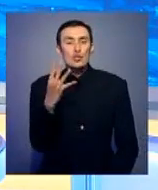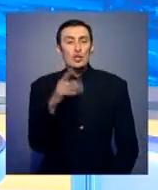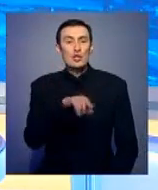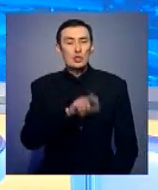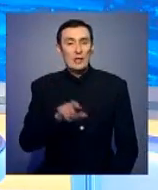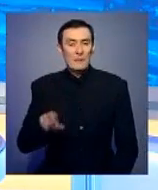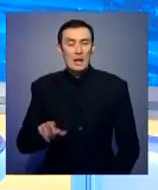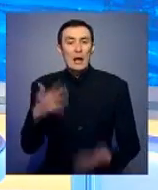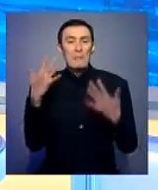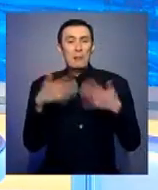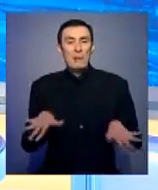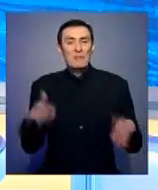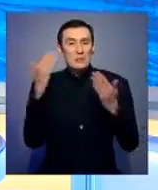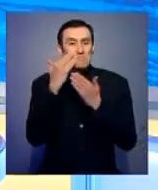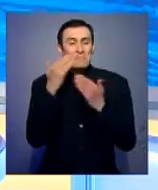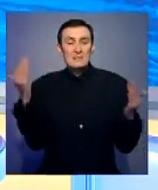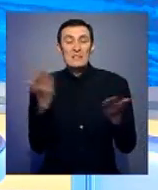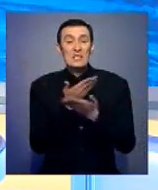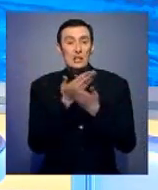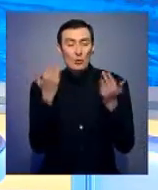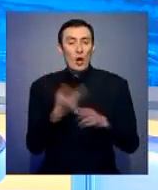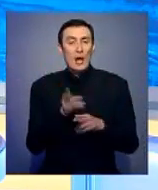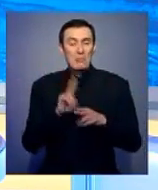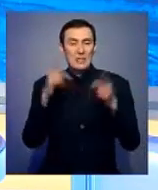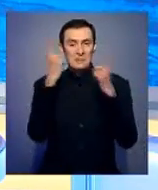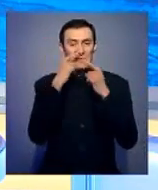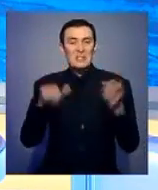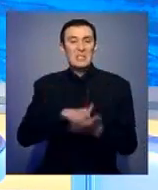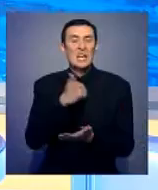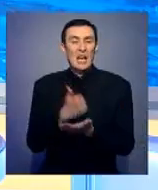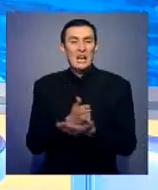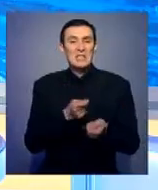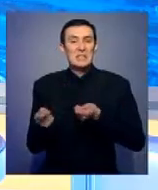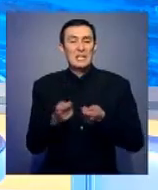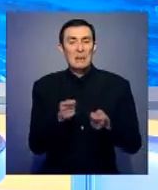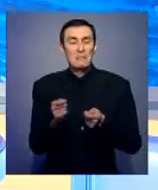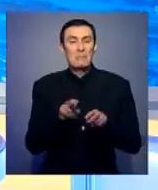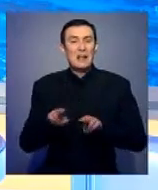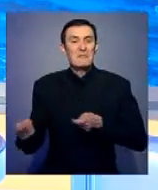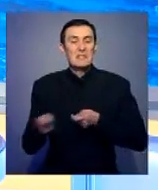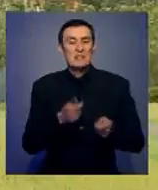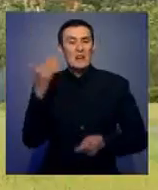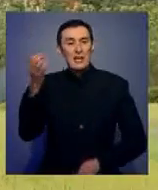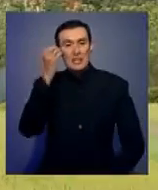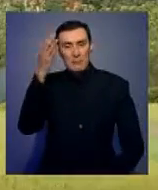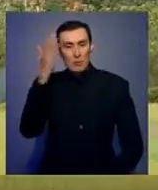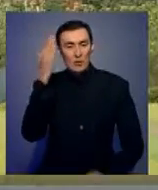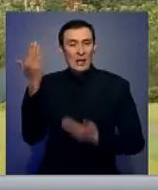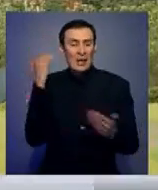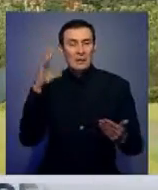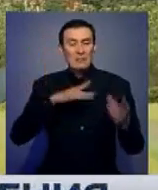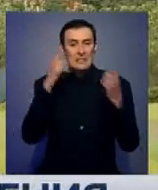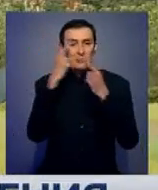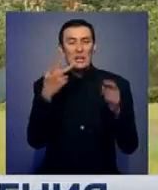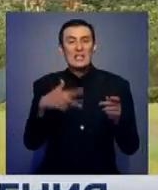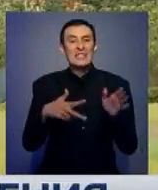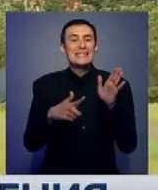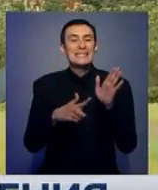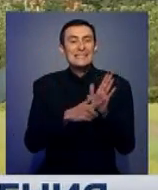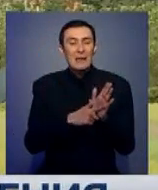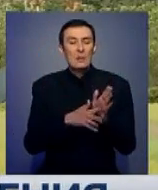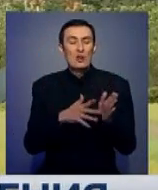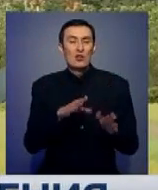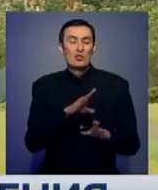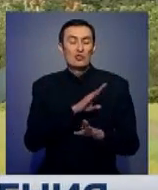44 человека. Пропавших без вести нет. Об этом заявил генеральный секретарь правительства Японии. Раньше сообщалось о